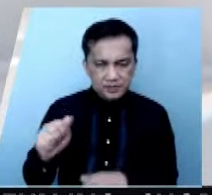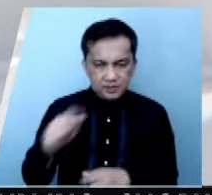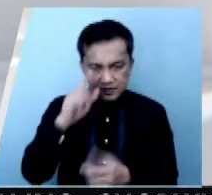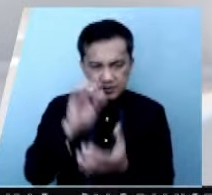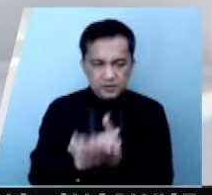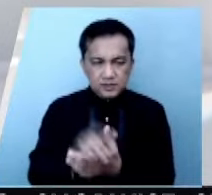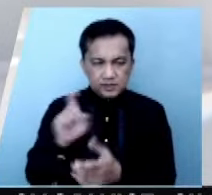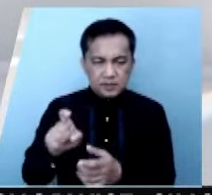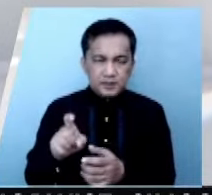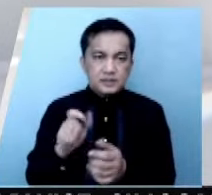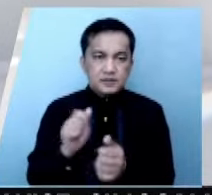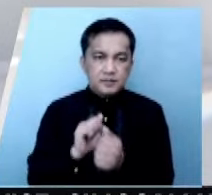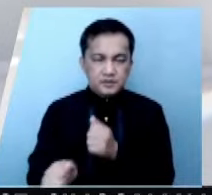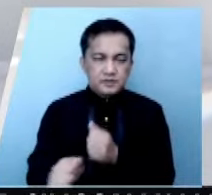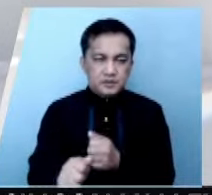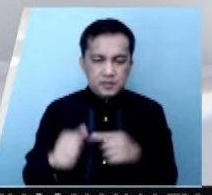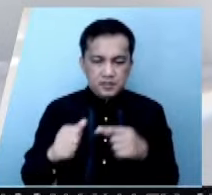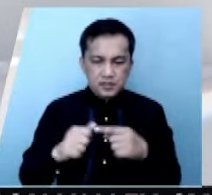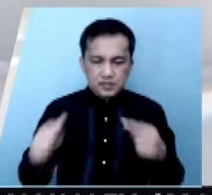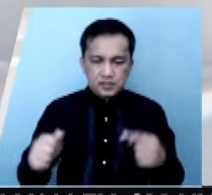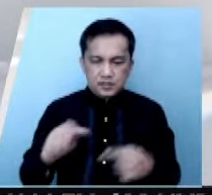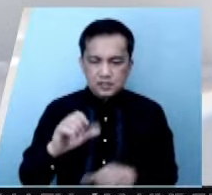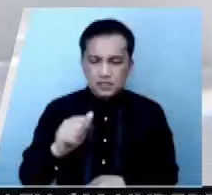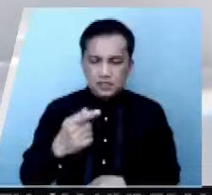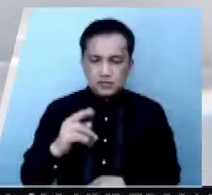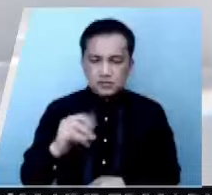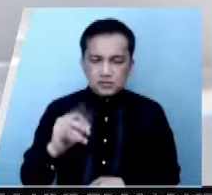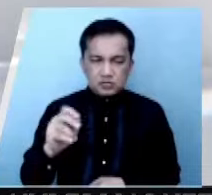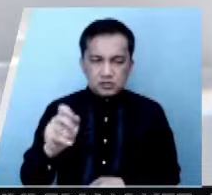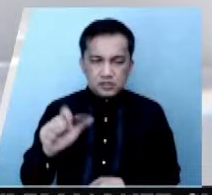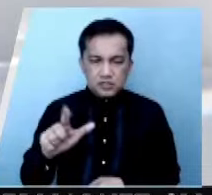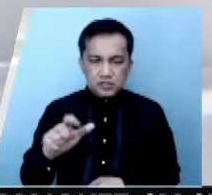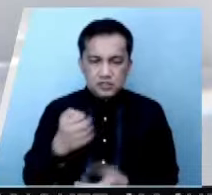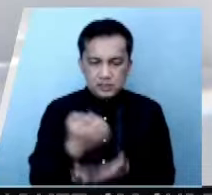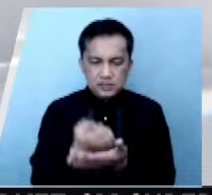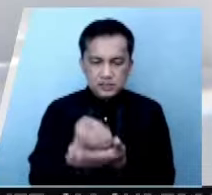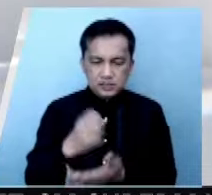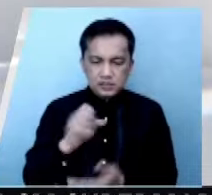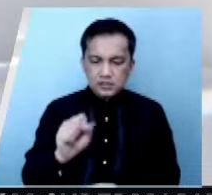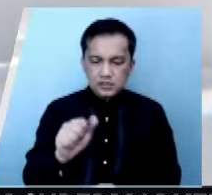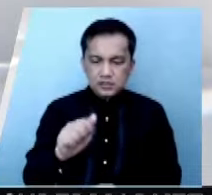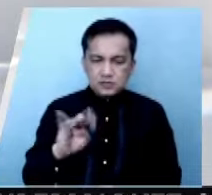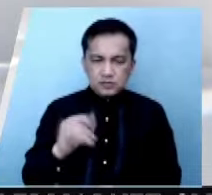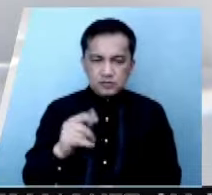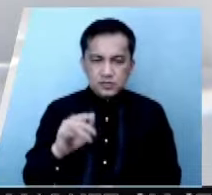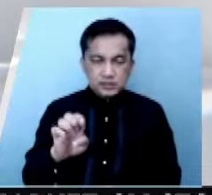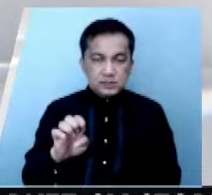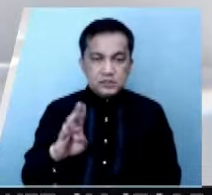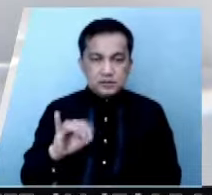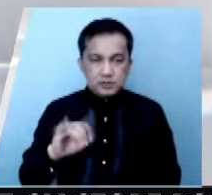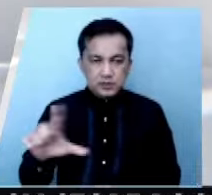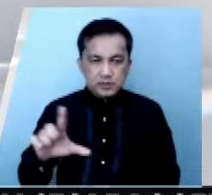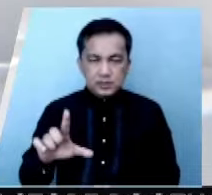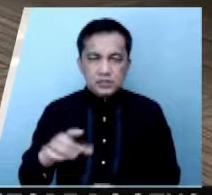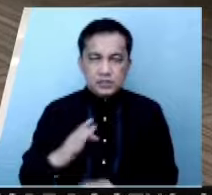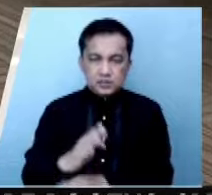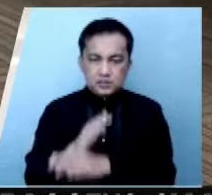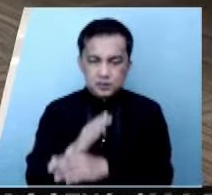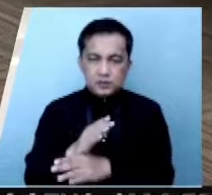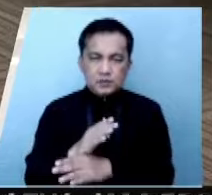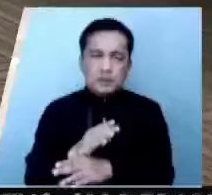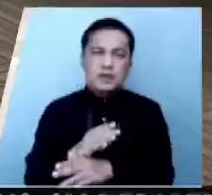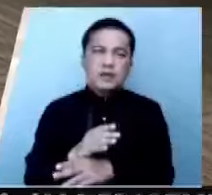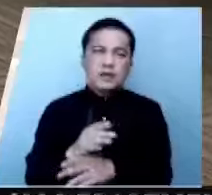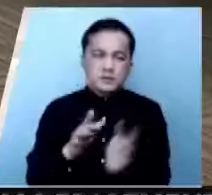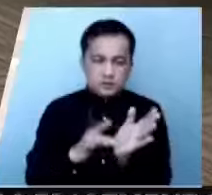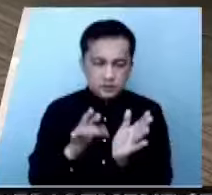ipasa ay ang Anti-Agricultural Economic Sabotage Bill para masawataan niya ang mga nananamantalang middlemen. Sagot